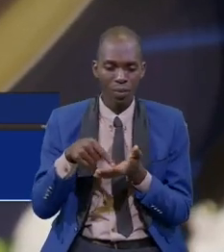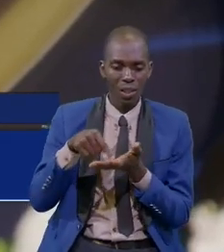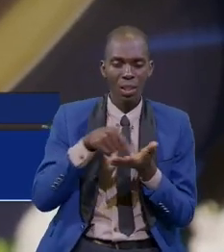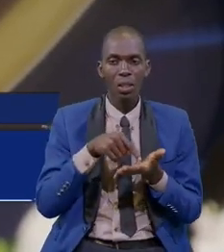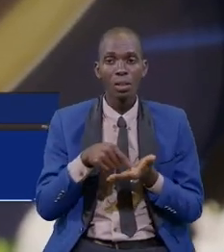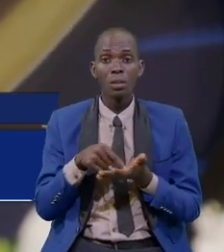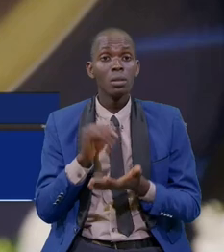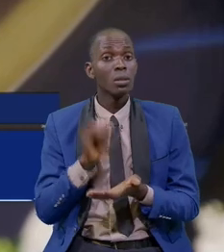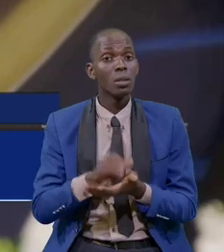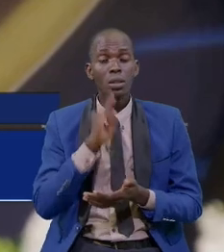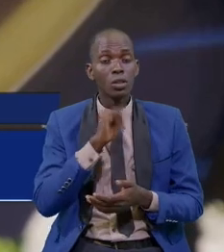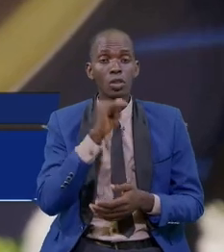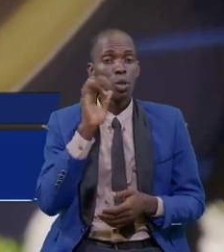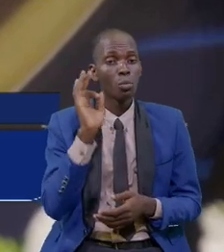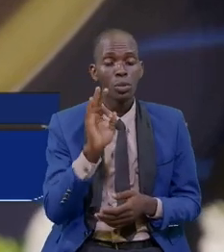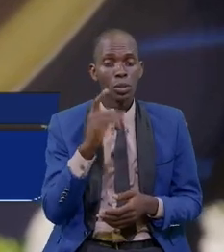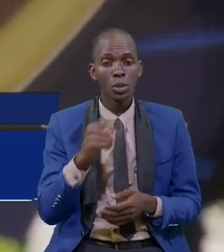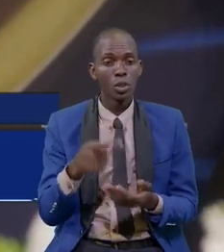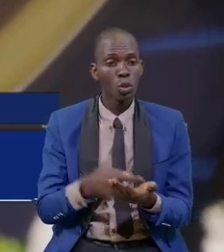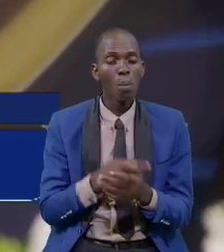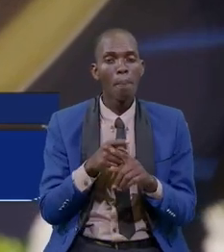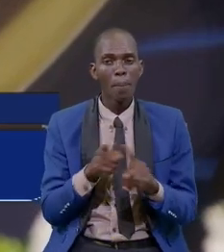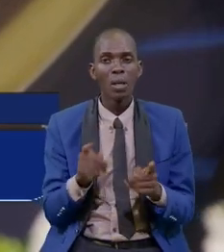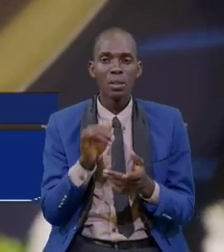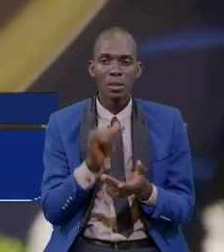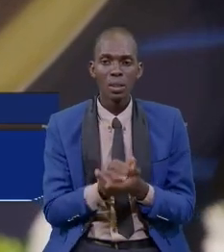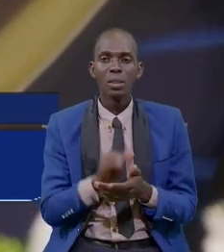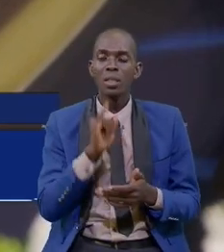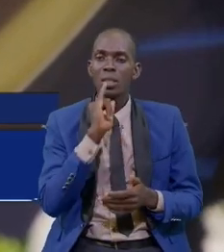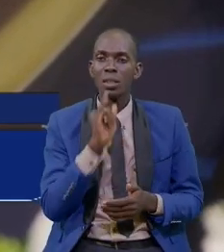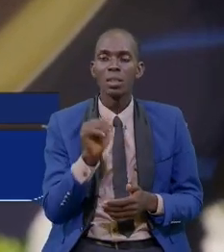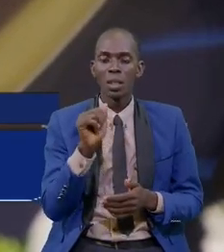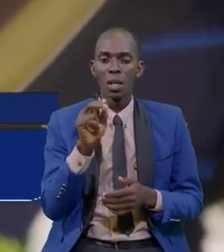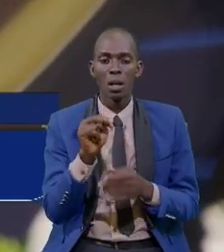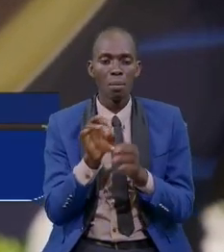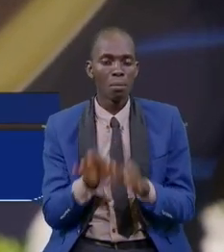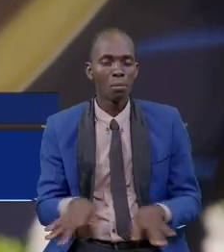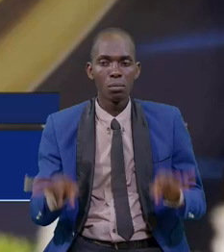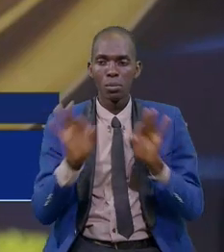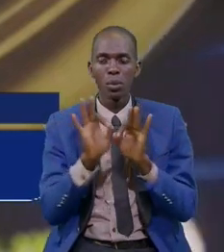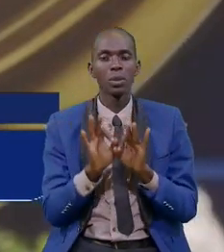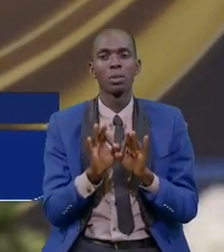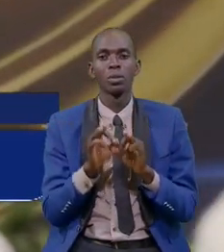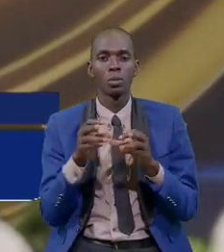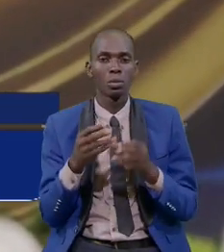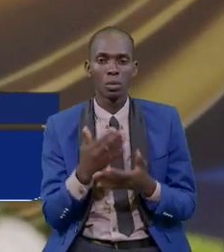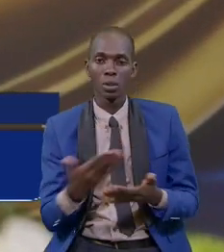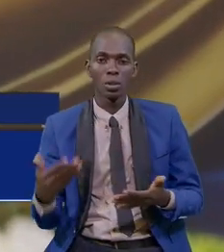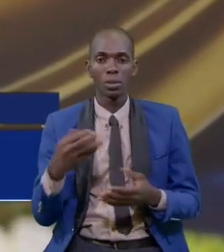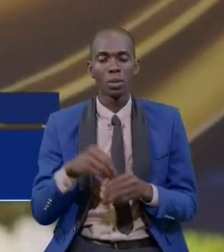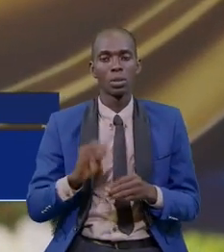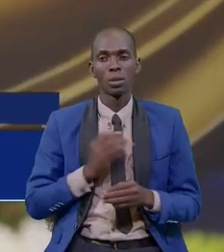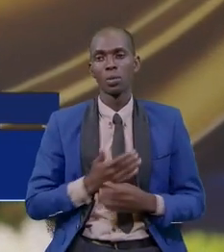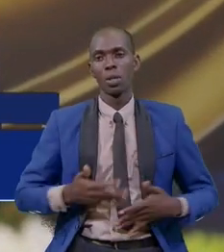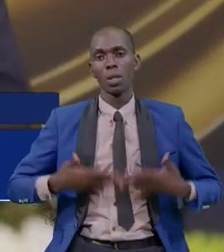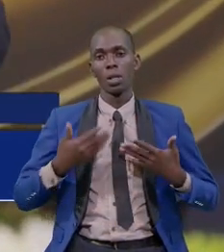attacher ceci à cela. Ce n'est pas la prédication de l'évangile, mais ça là, c'est très important, une partie importante de notre vie, afin que nous puissions